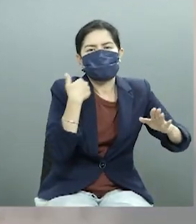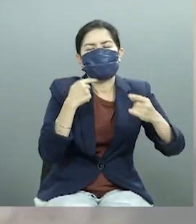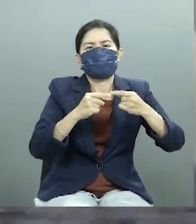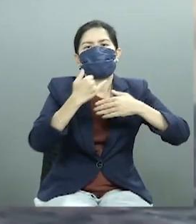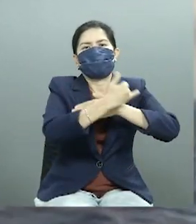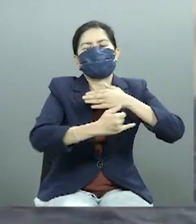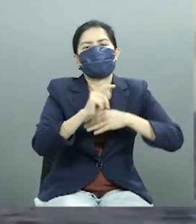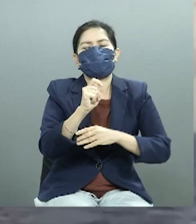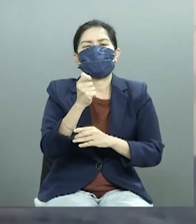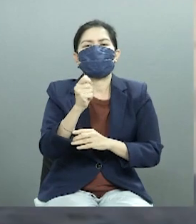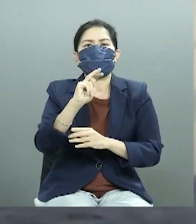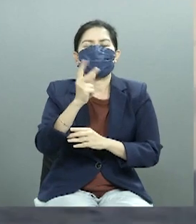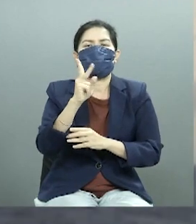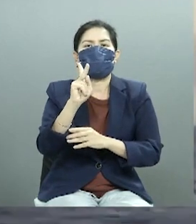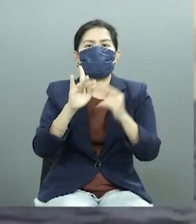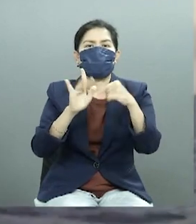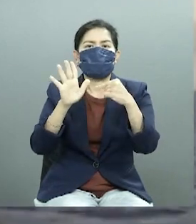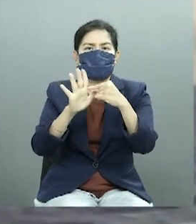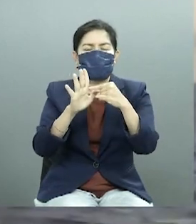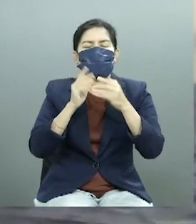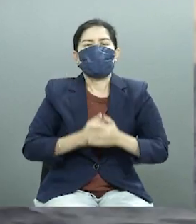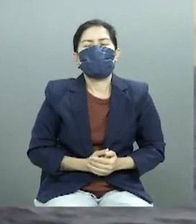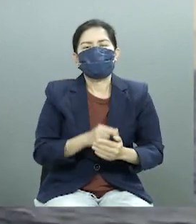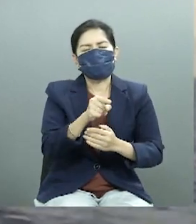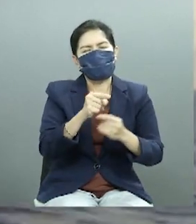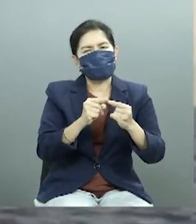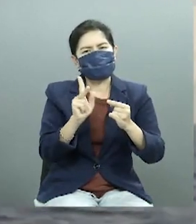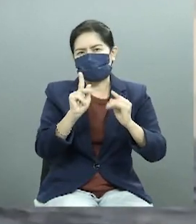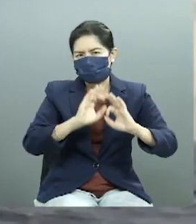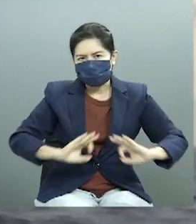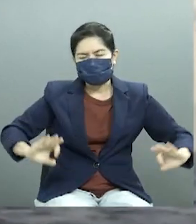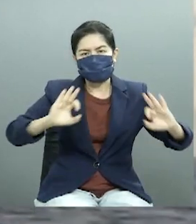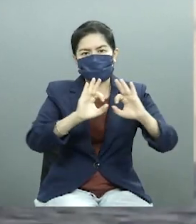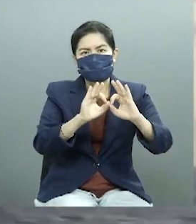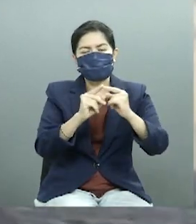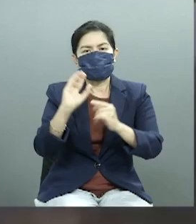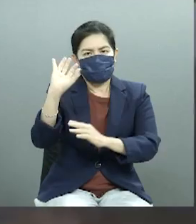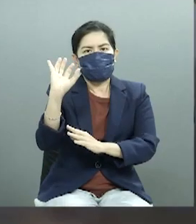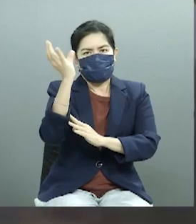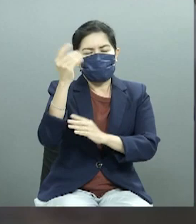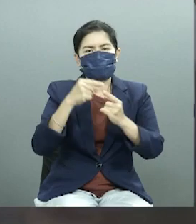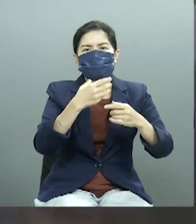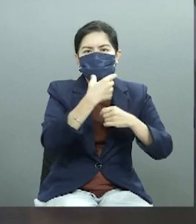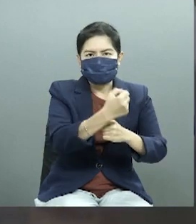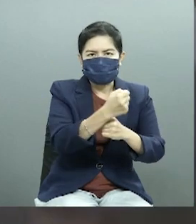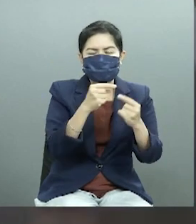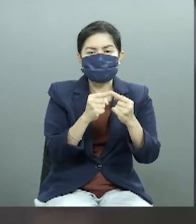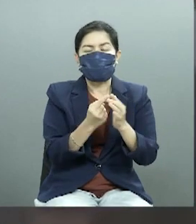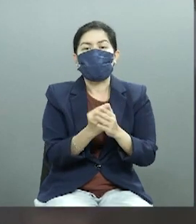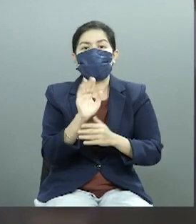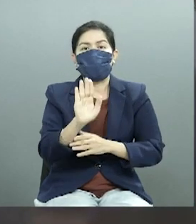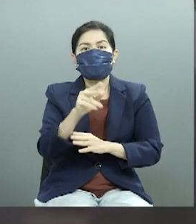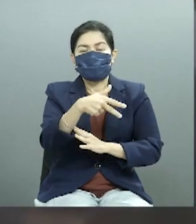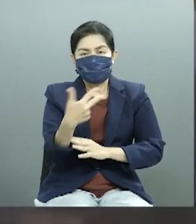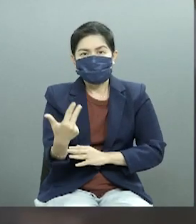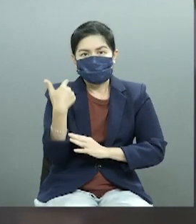าเมื่อวันที่15มกราคม2565เป็นข่าวใหญ่ที่คนทั่วโลกให้ความสนใจนะครับซึ่งไทย PBS ได้น